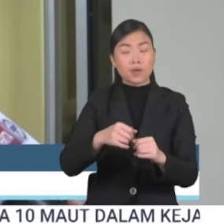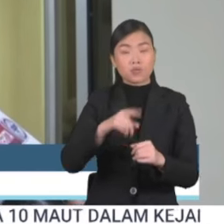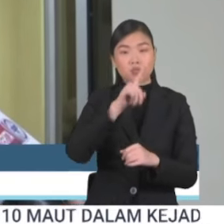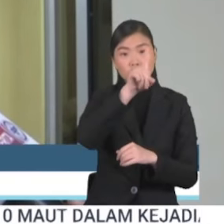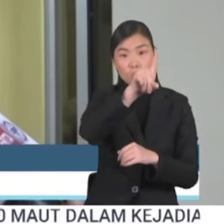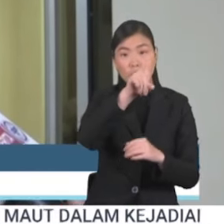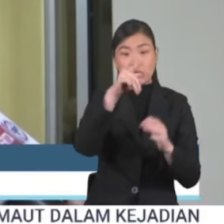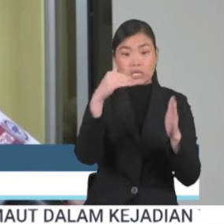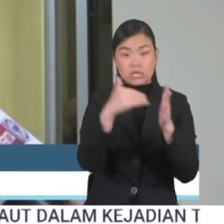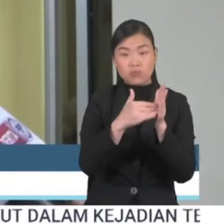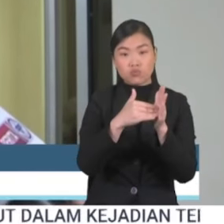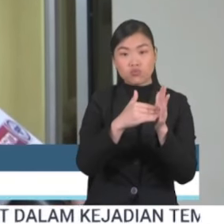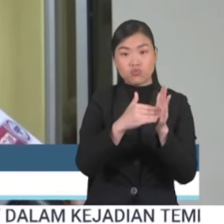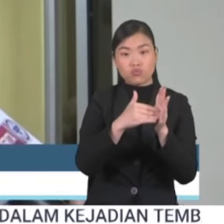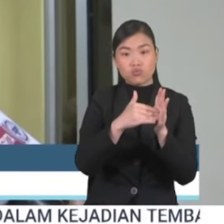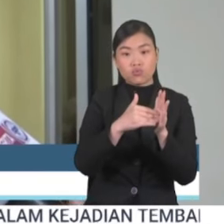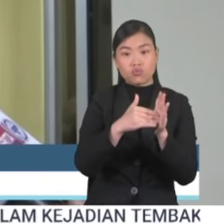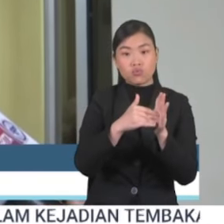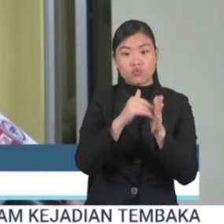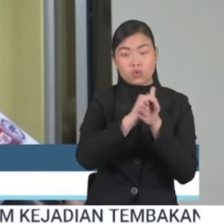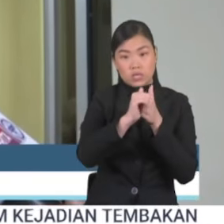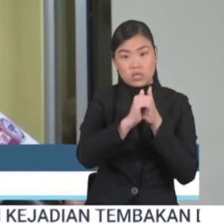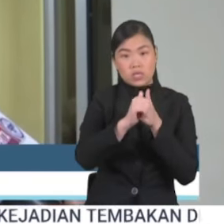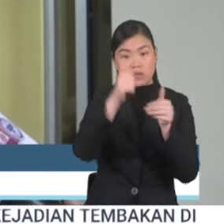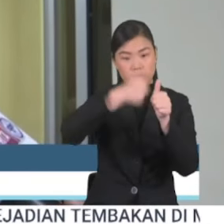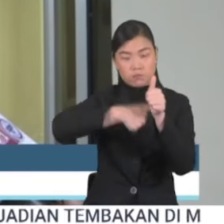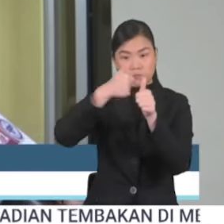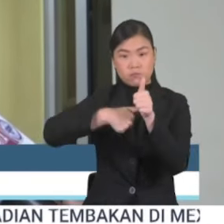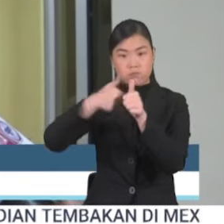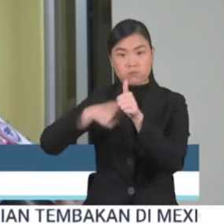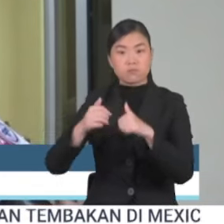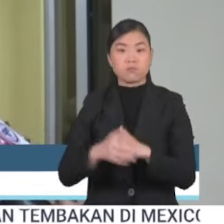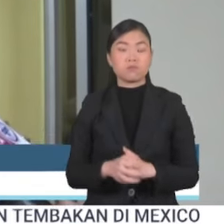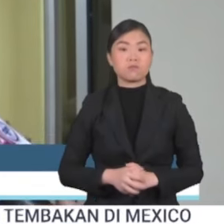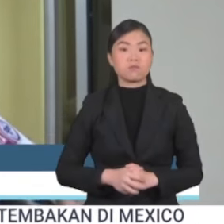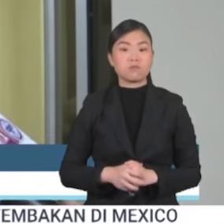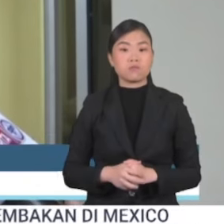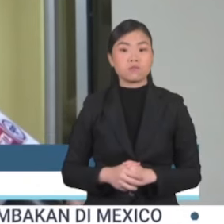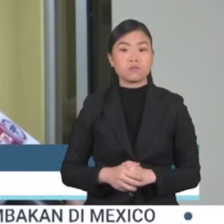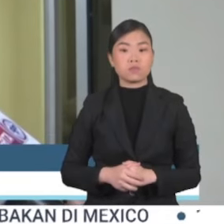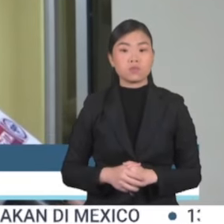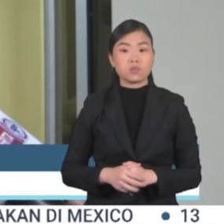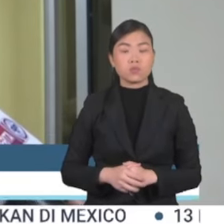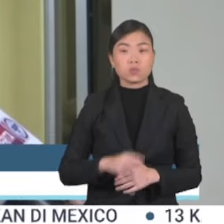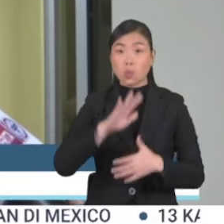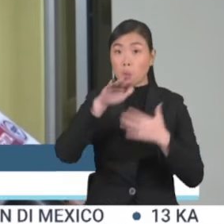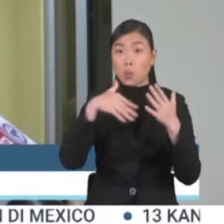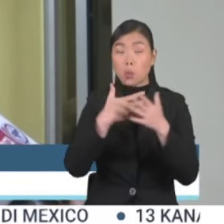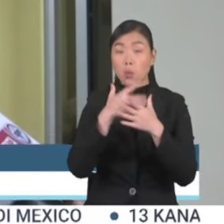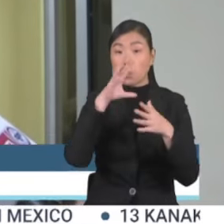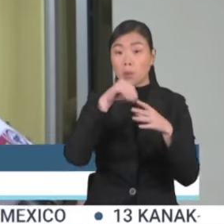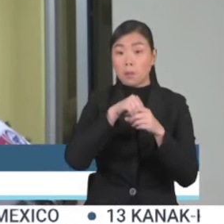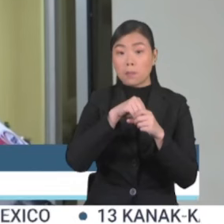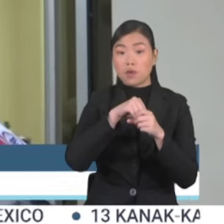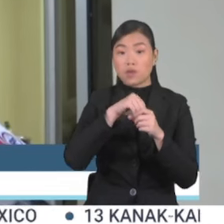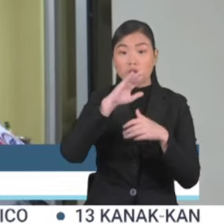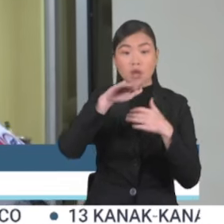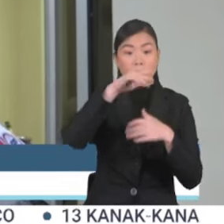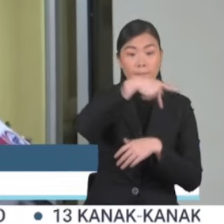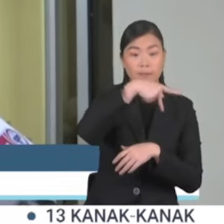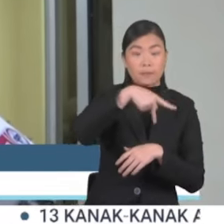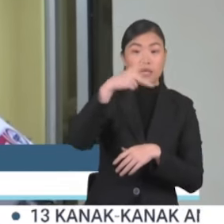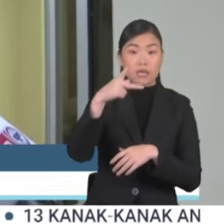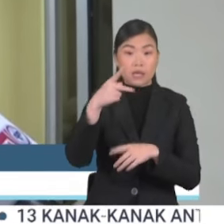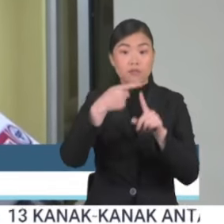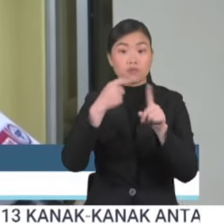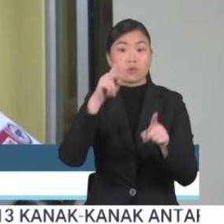jadi jumlahnya adalah 4 juta lebih lah tadi. Jadi keseluruhan yang terlibat adalah hampir semua PPK kita